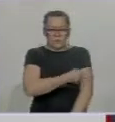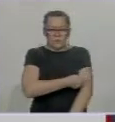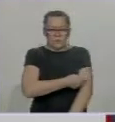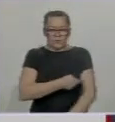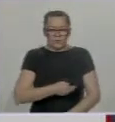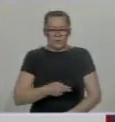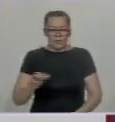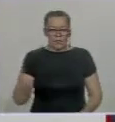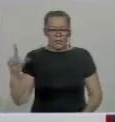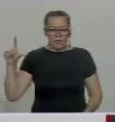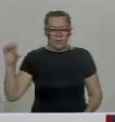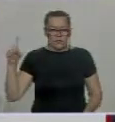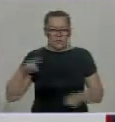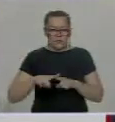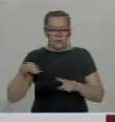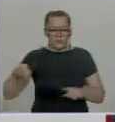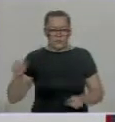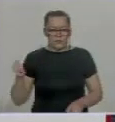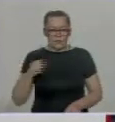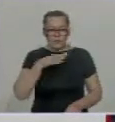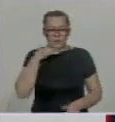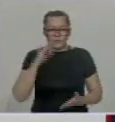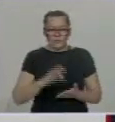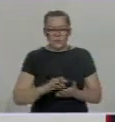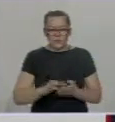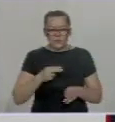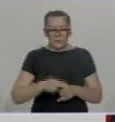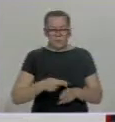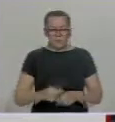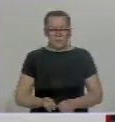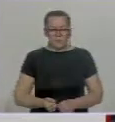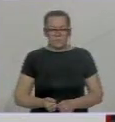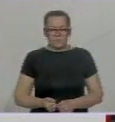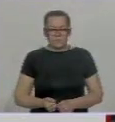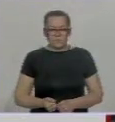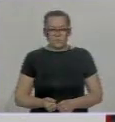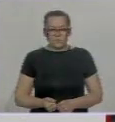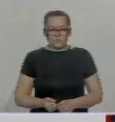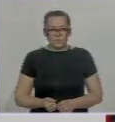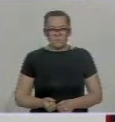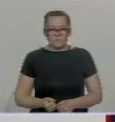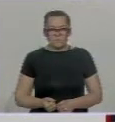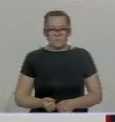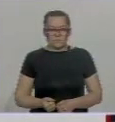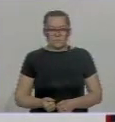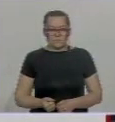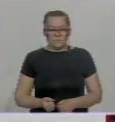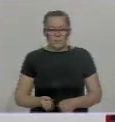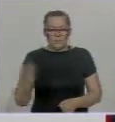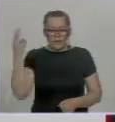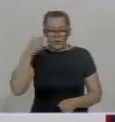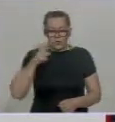este foarte solicitat. Cred că nu putem să ajungem la a desființa un